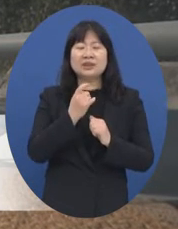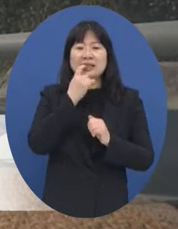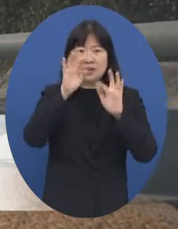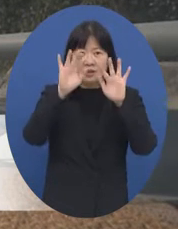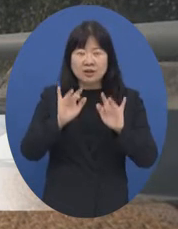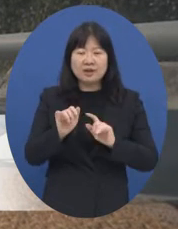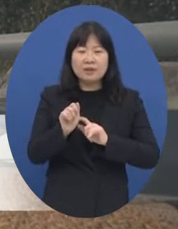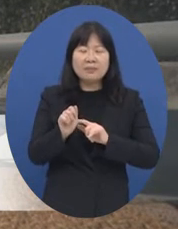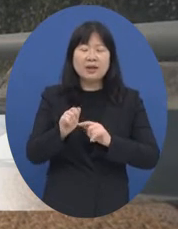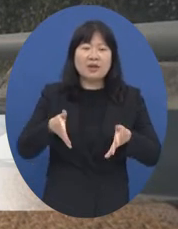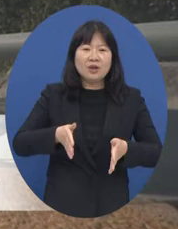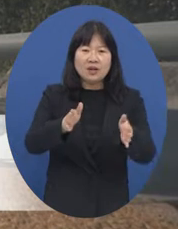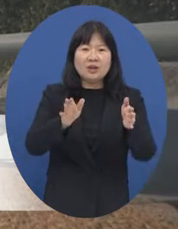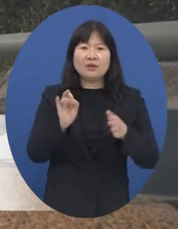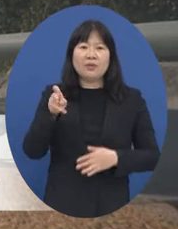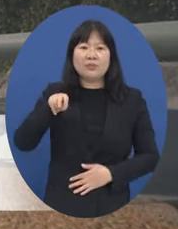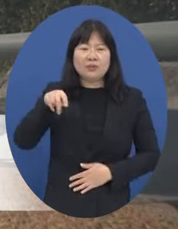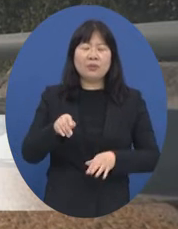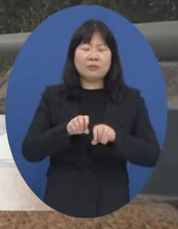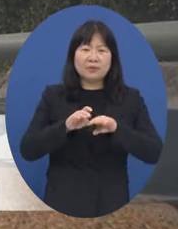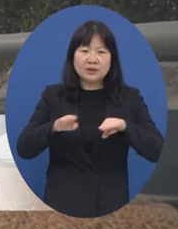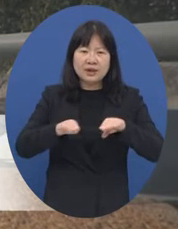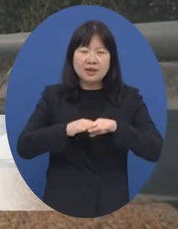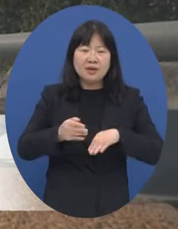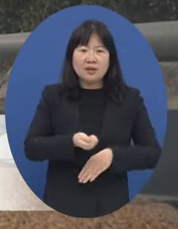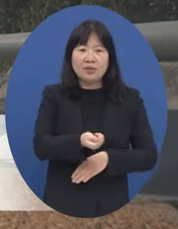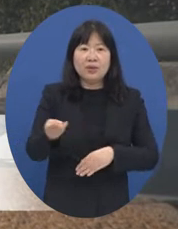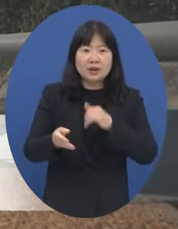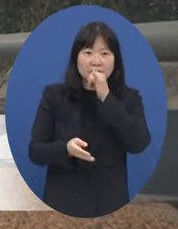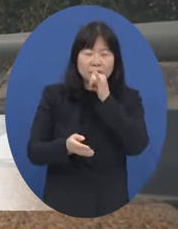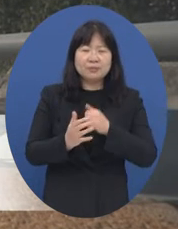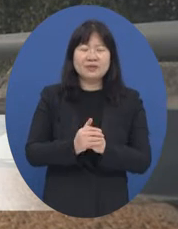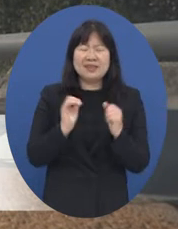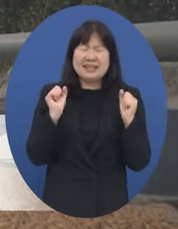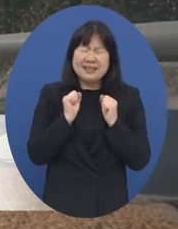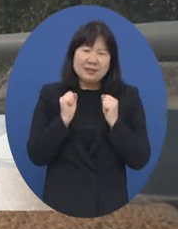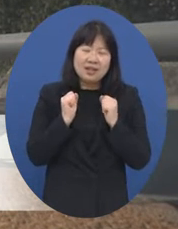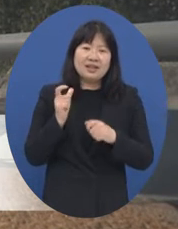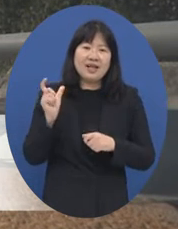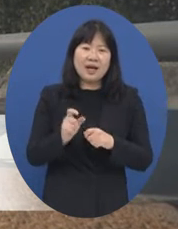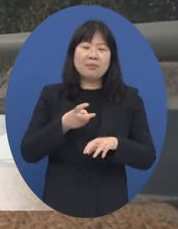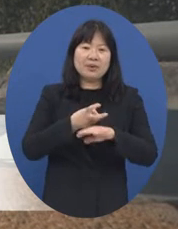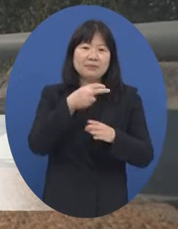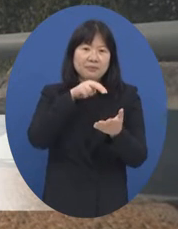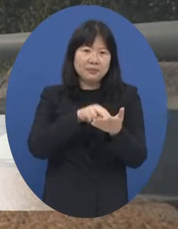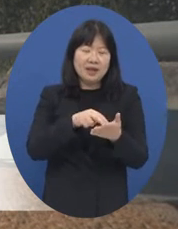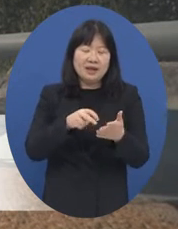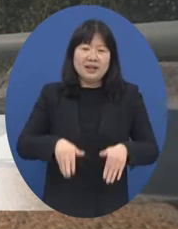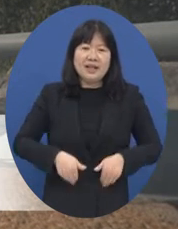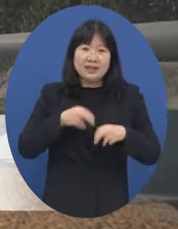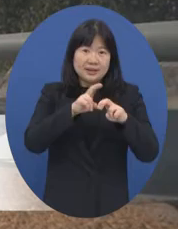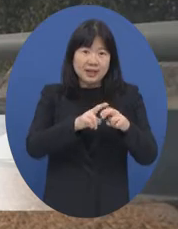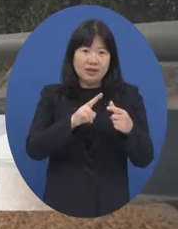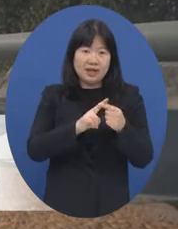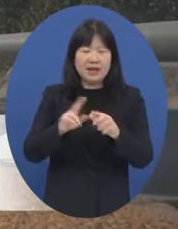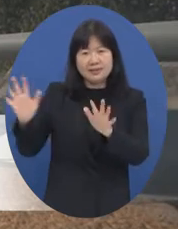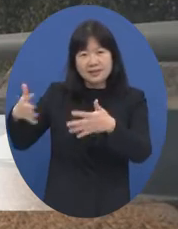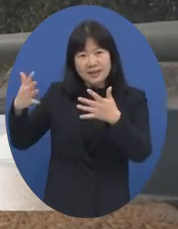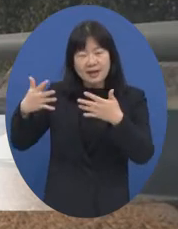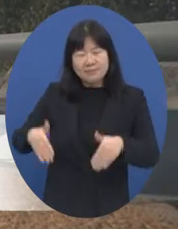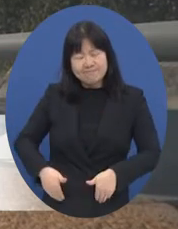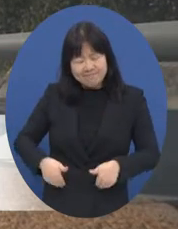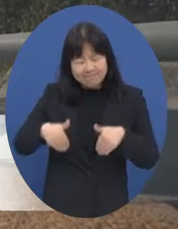염수 분사 장치 를 설치했고 한파에 취약한 버스정류장에 는 온열 의자와 방풍 시설을 만들어 놨습니다 최창수